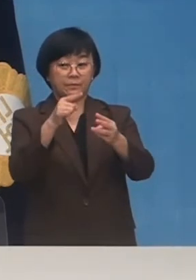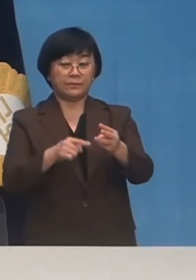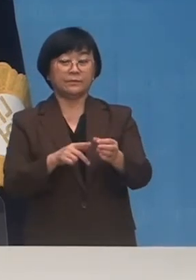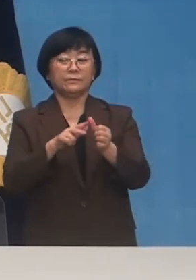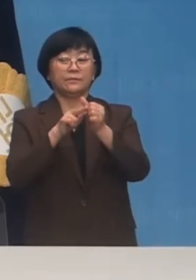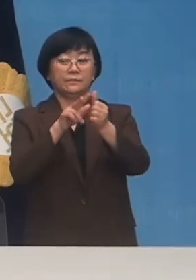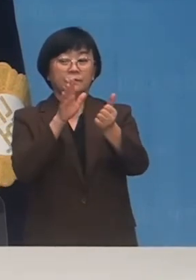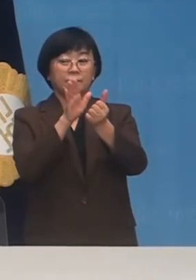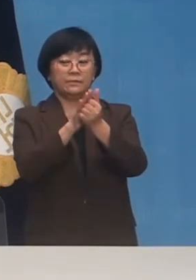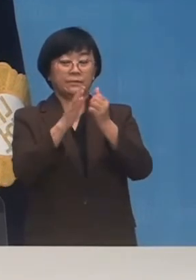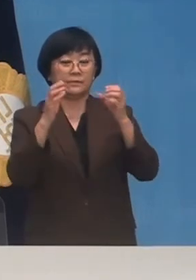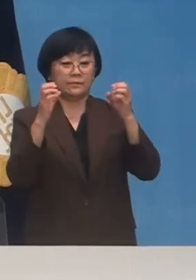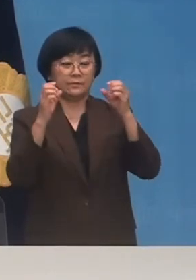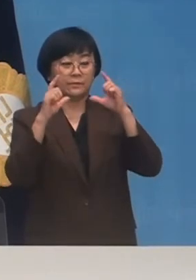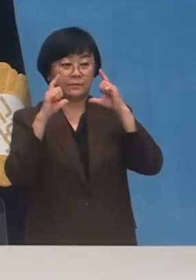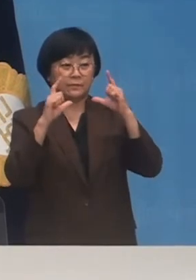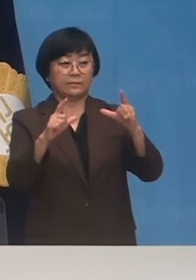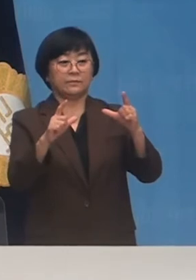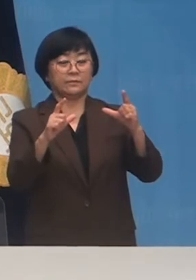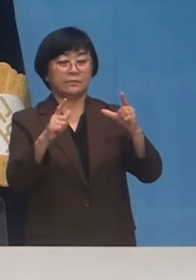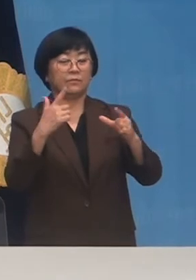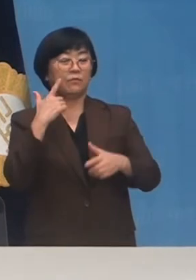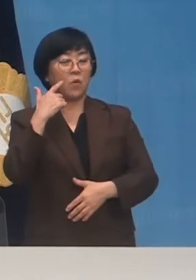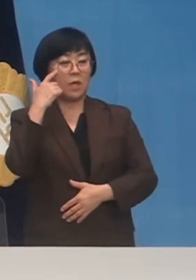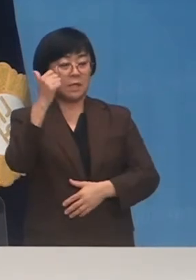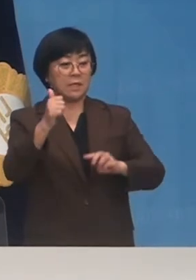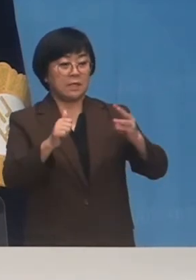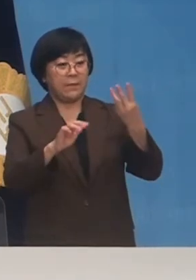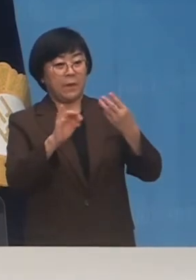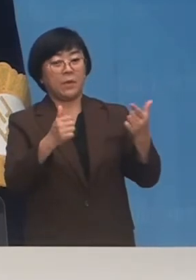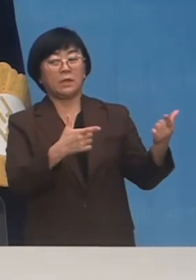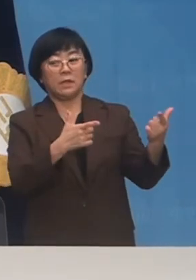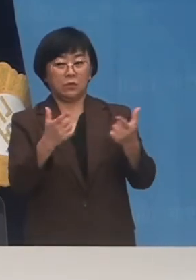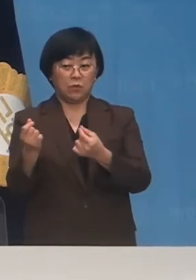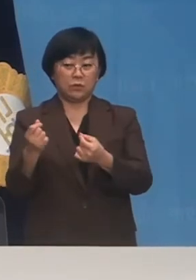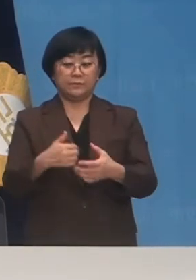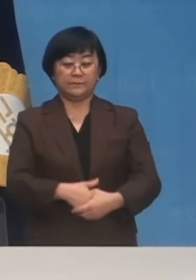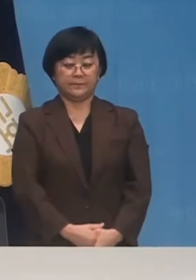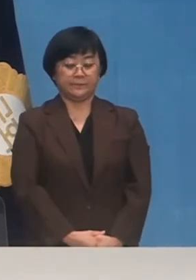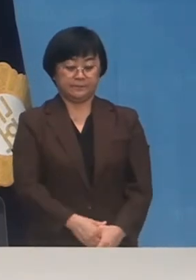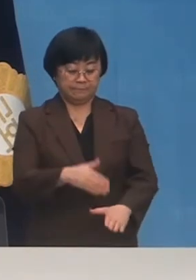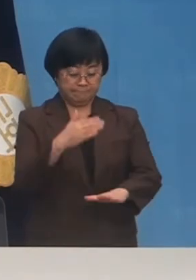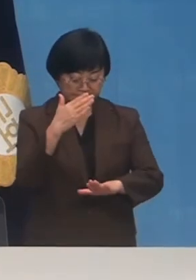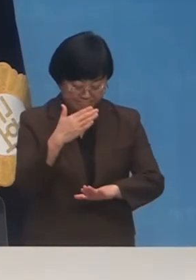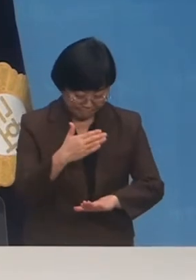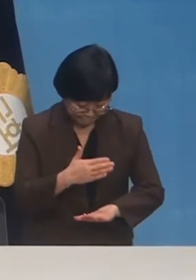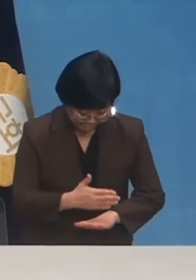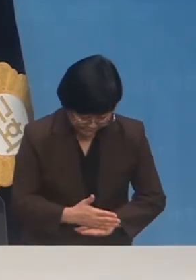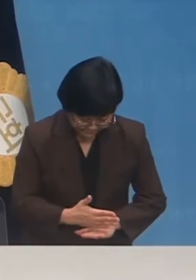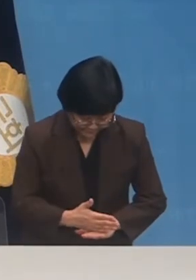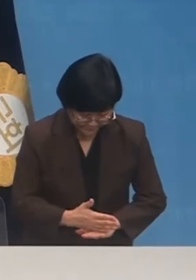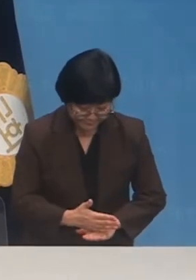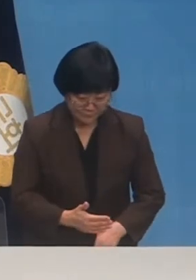윤석열 후보 지지 선언 목회자 300명 일동. 감사합니다.